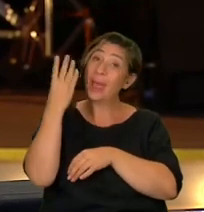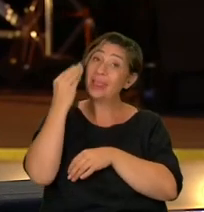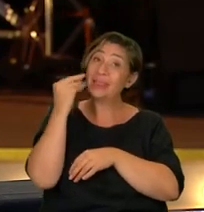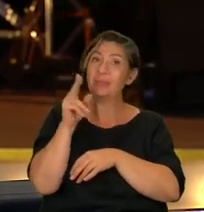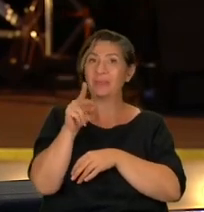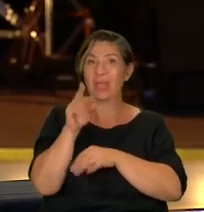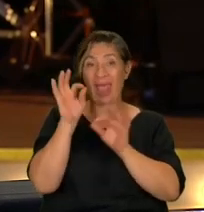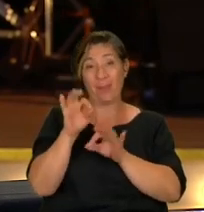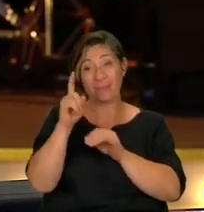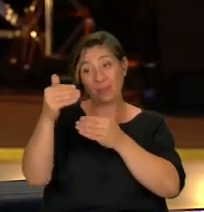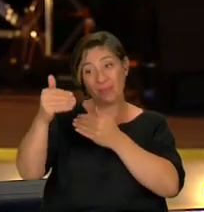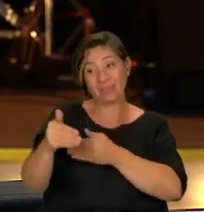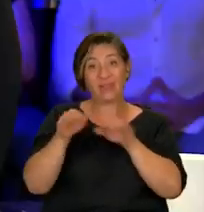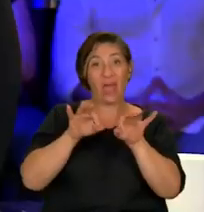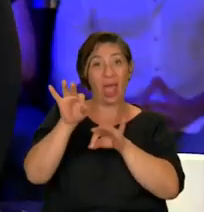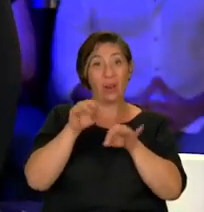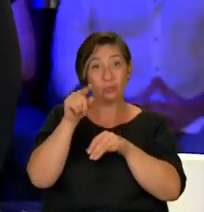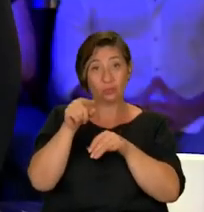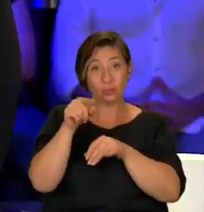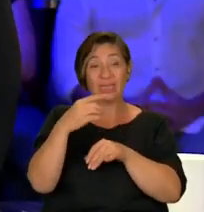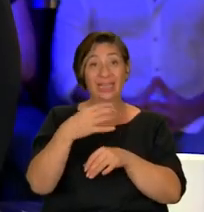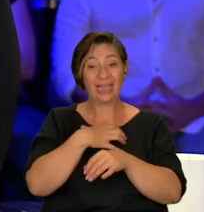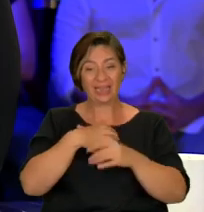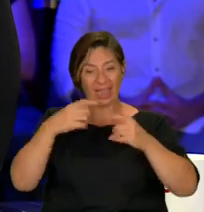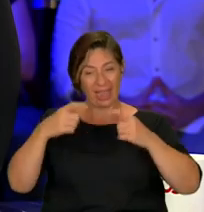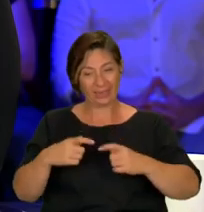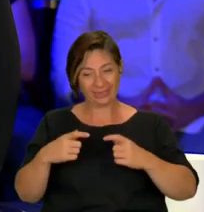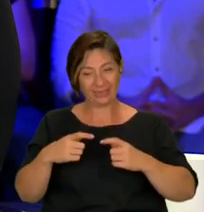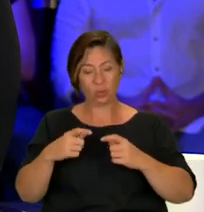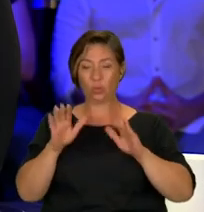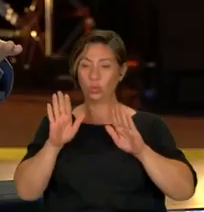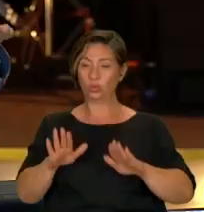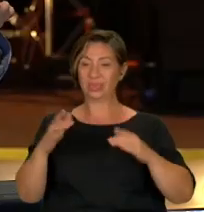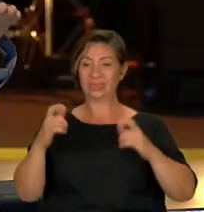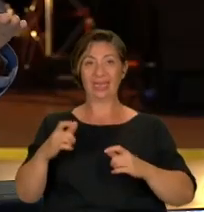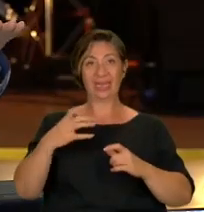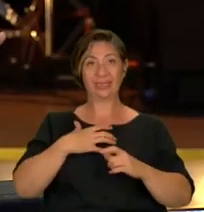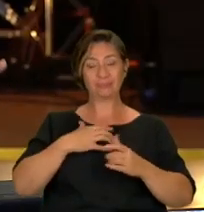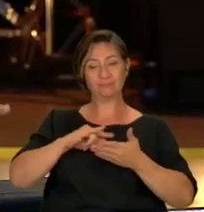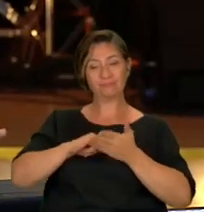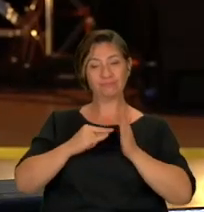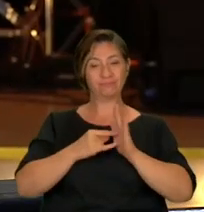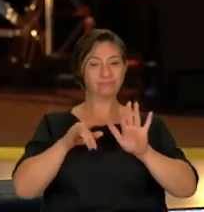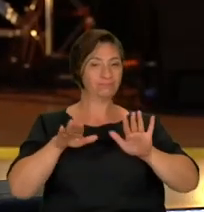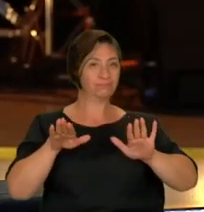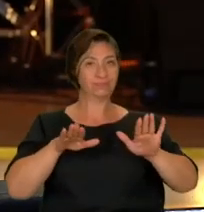anladığım kadarıyla hep bir mesafe ayarlıyorsunuz. Kendi yerinizi, duracağınız